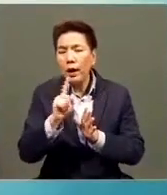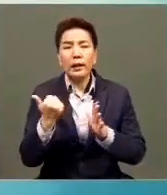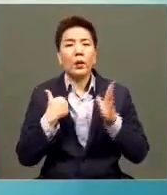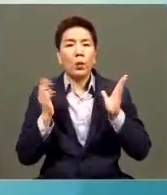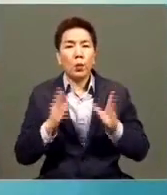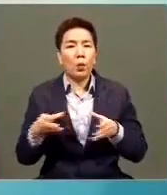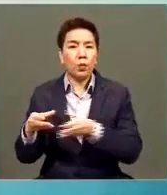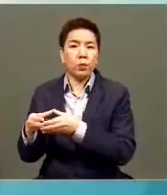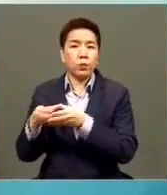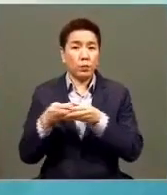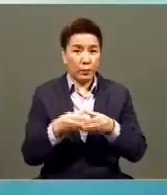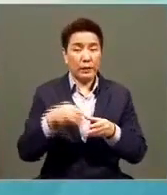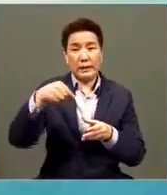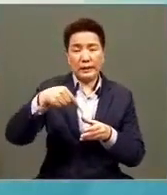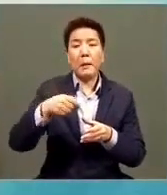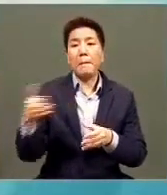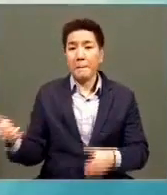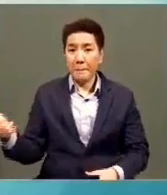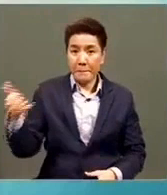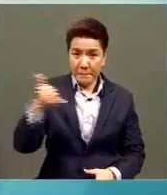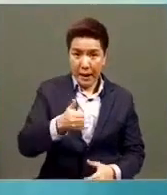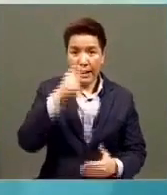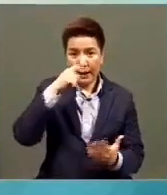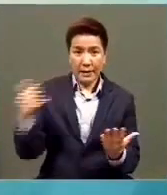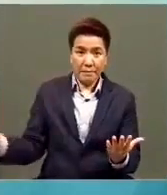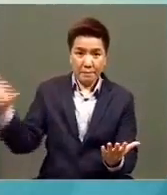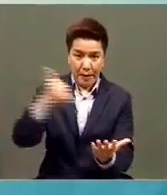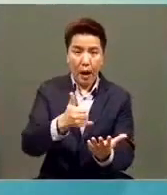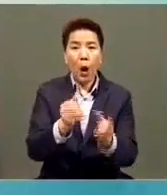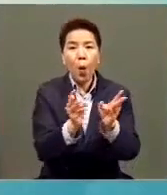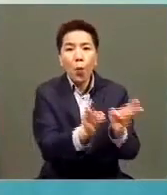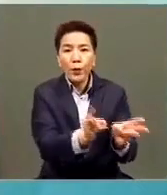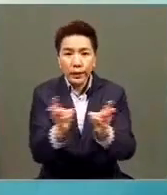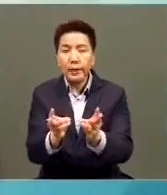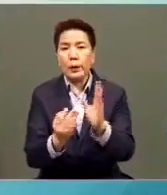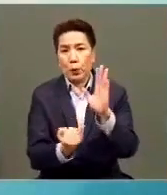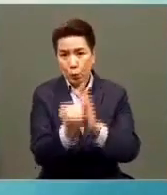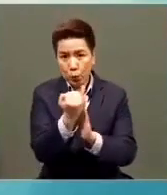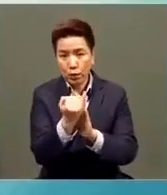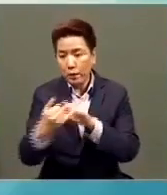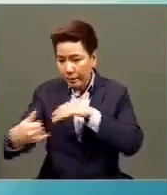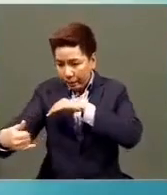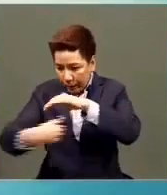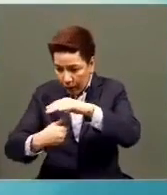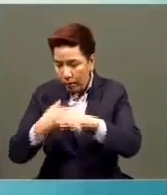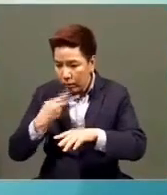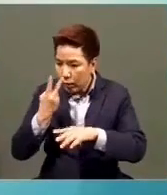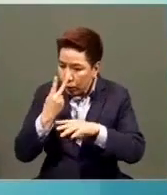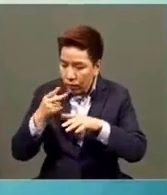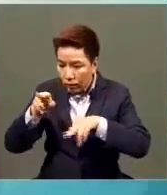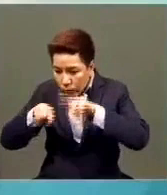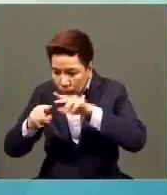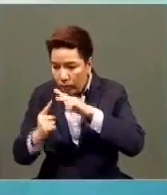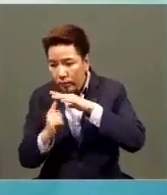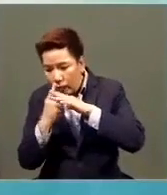คคลเหล่านี้เขาเข้ามาในประเทศไทยก็จริงเขาเข้ามาอย่างถูกต้องตามกฎหมายอันนี้เราต้องการสนับสนุนให้เกิดขึ้นเพื่อที่